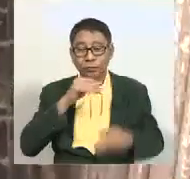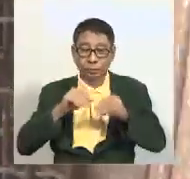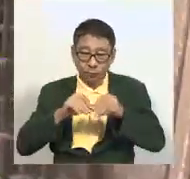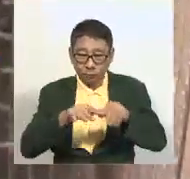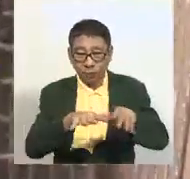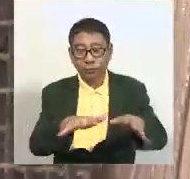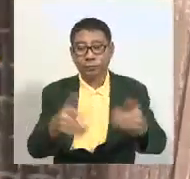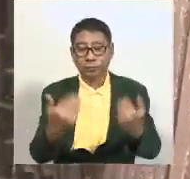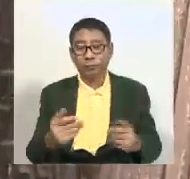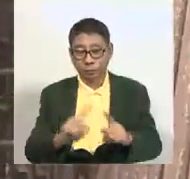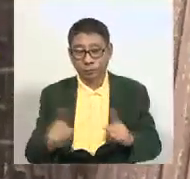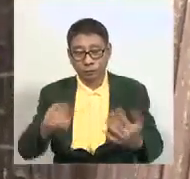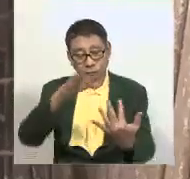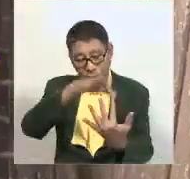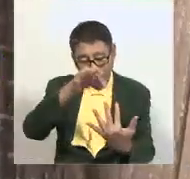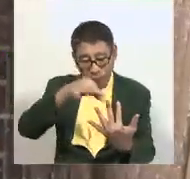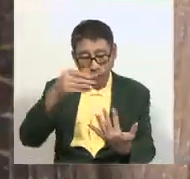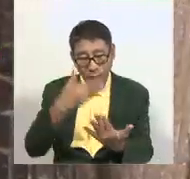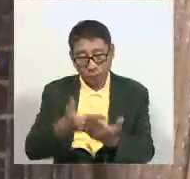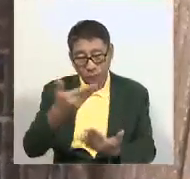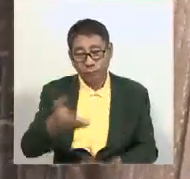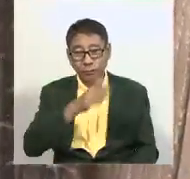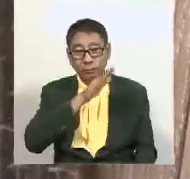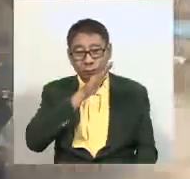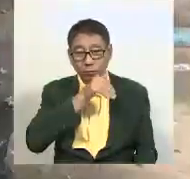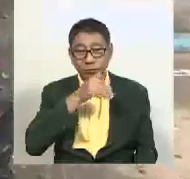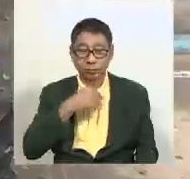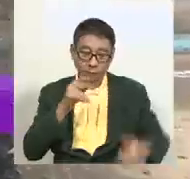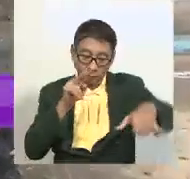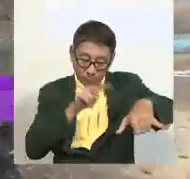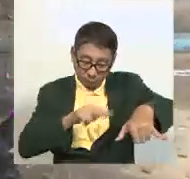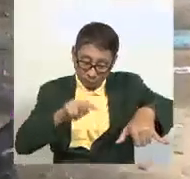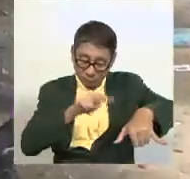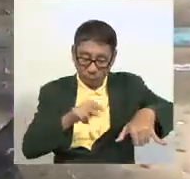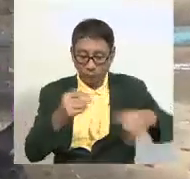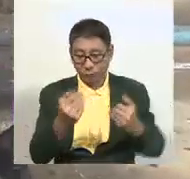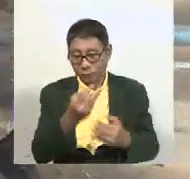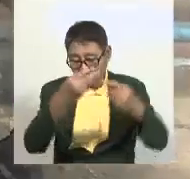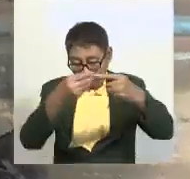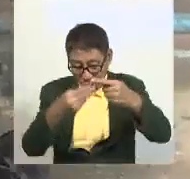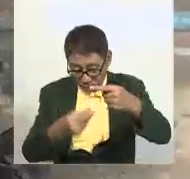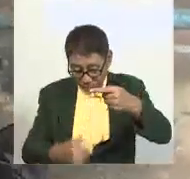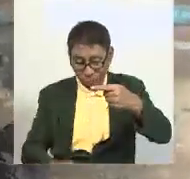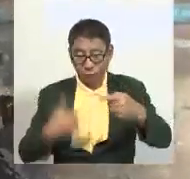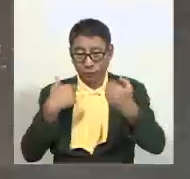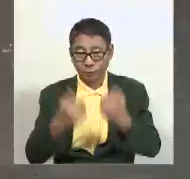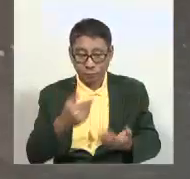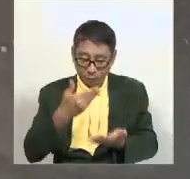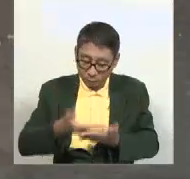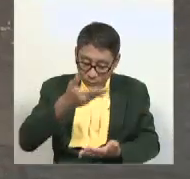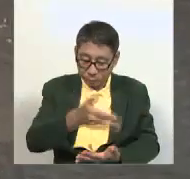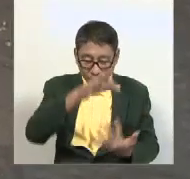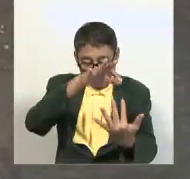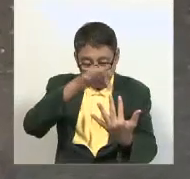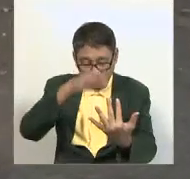ในสุกรแต่การเลือกซื้อหมูก็ควรที่จะดูอย่างใกล้ชิดแล้วก็ดูละเอียดสักนิดนึงค่ะเลือกซื้อจ